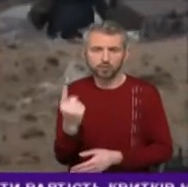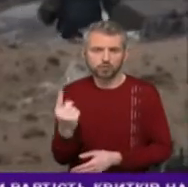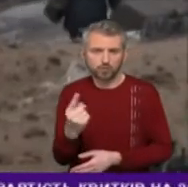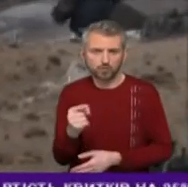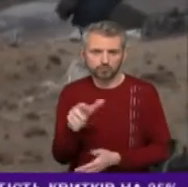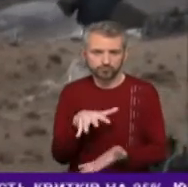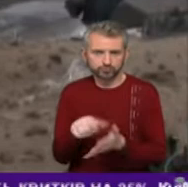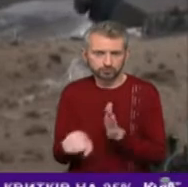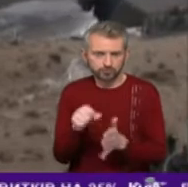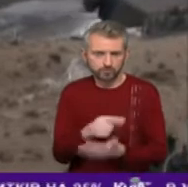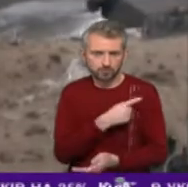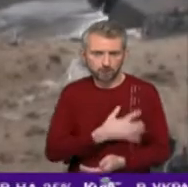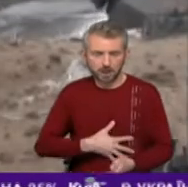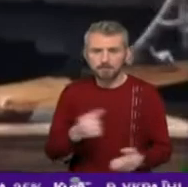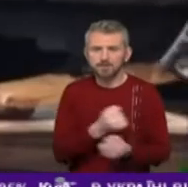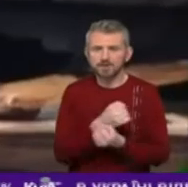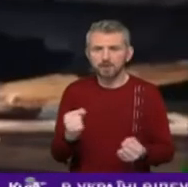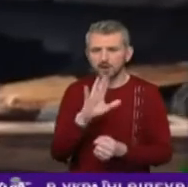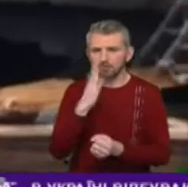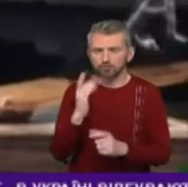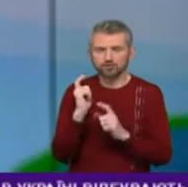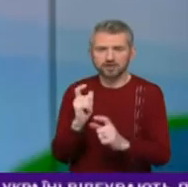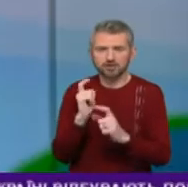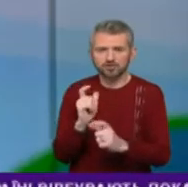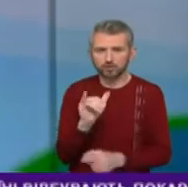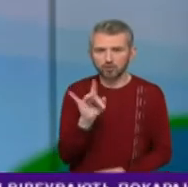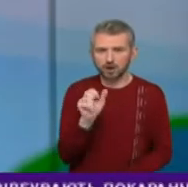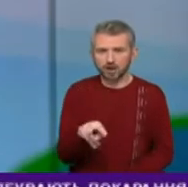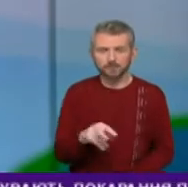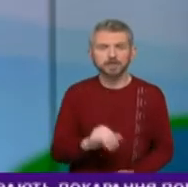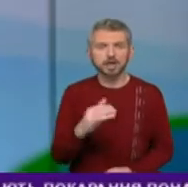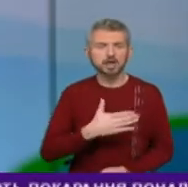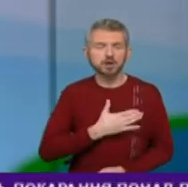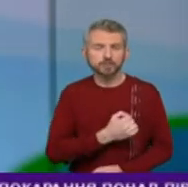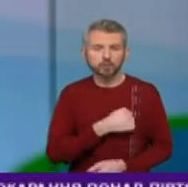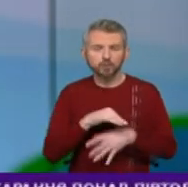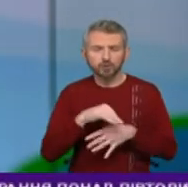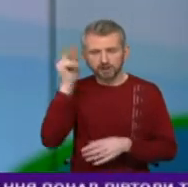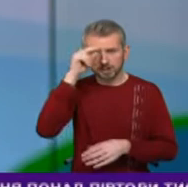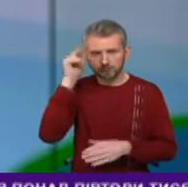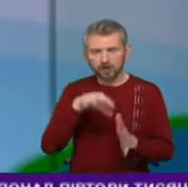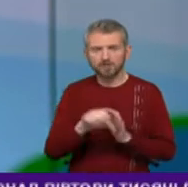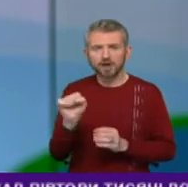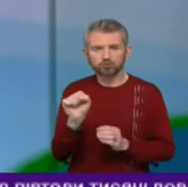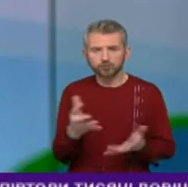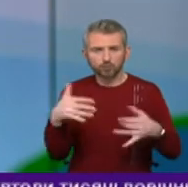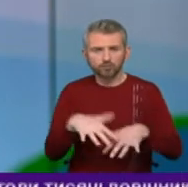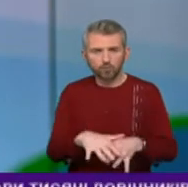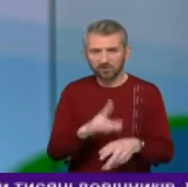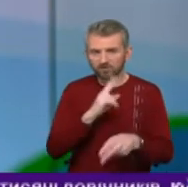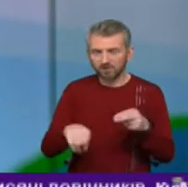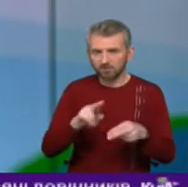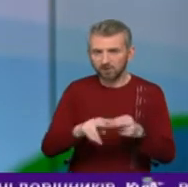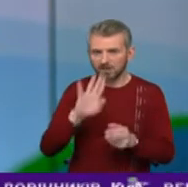а також підірвали ворожу вантажівку «Урал». І наші військові провели навчання в Азовському морі. Відбивали